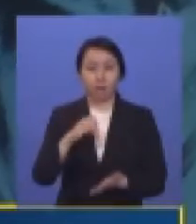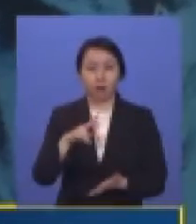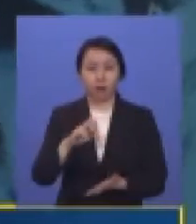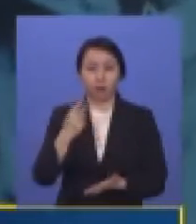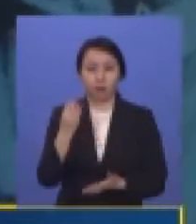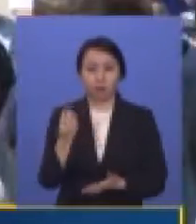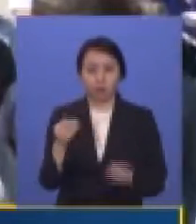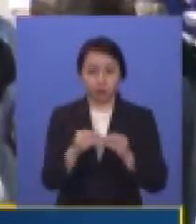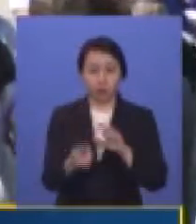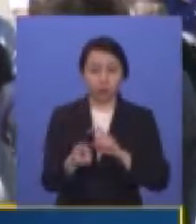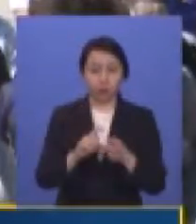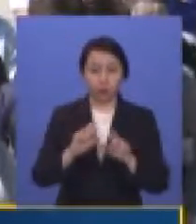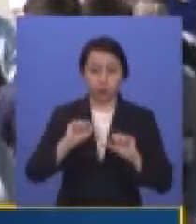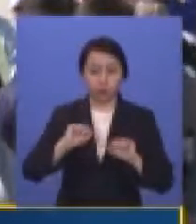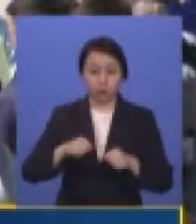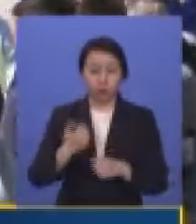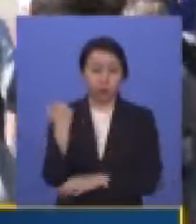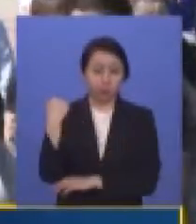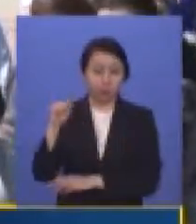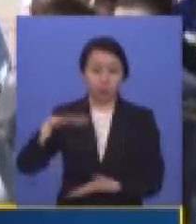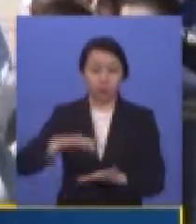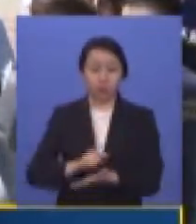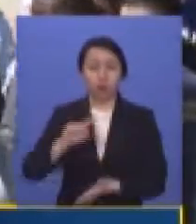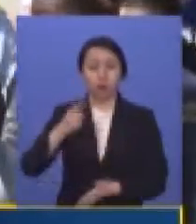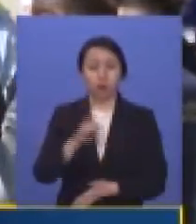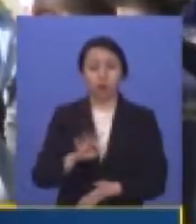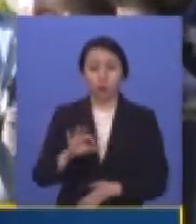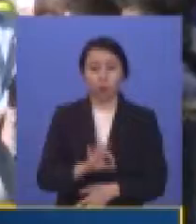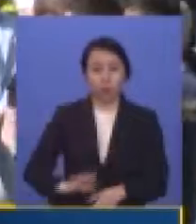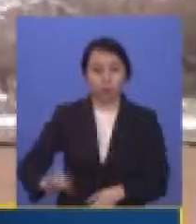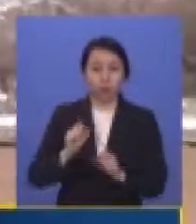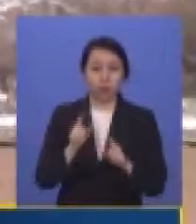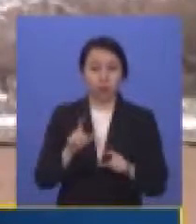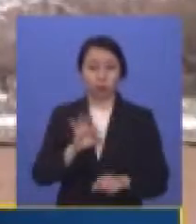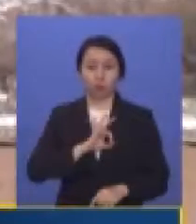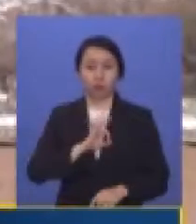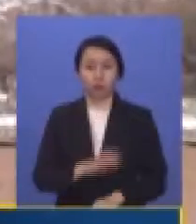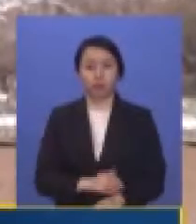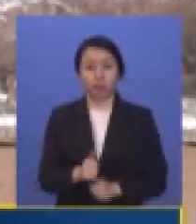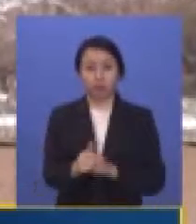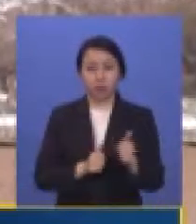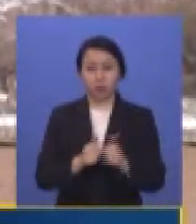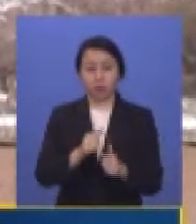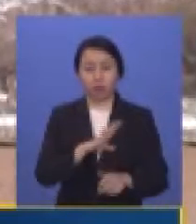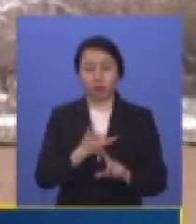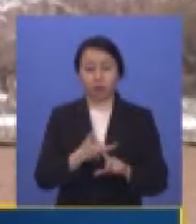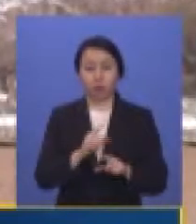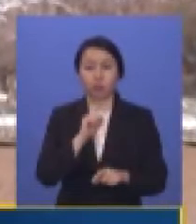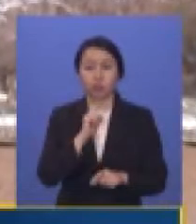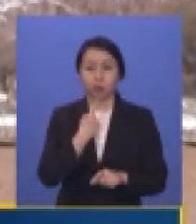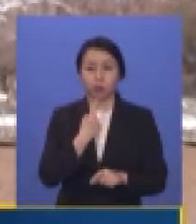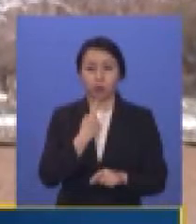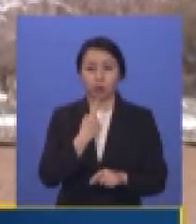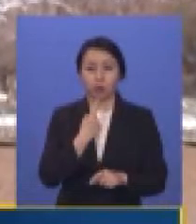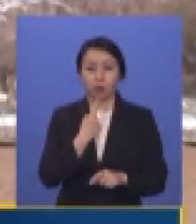который в десятиборье смог превзойти своих соперников и завоевать первую в истории области золотую медаль. Соревнования были очень тяжелыми